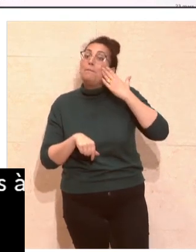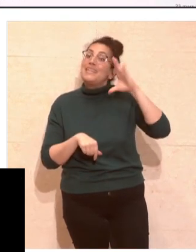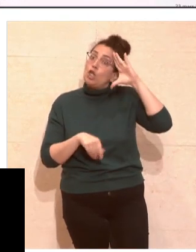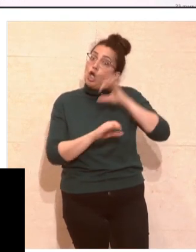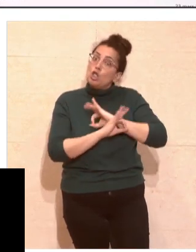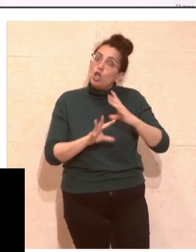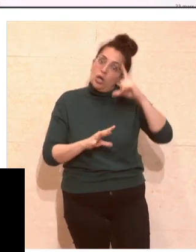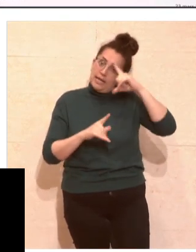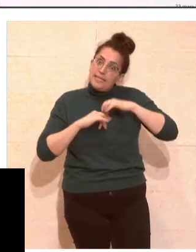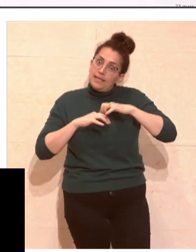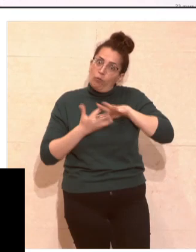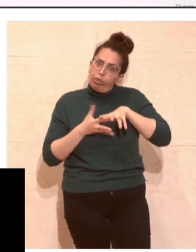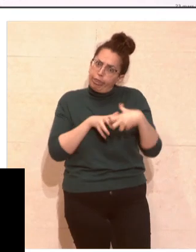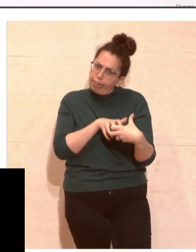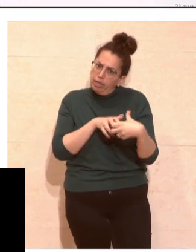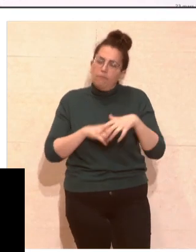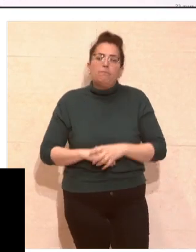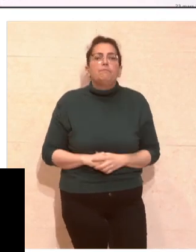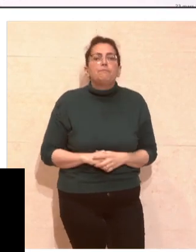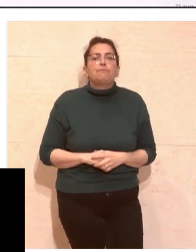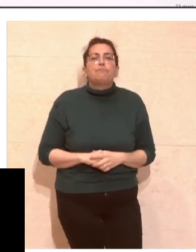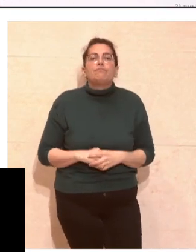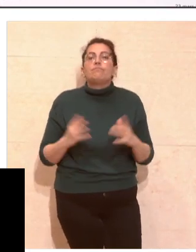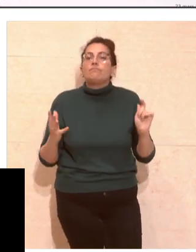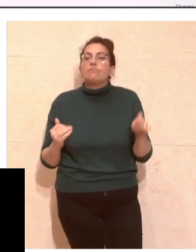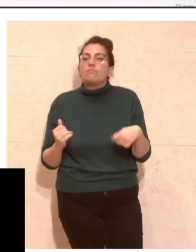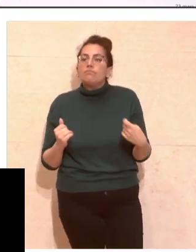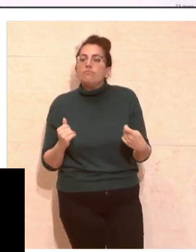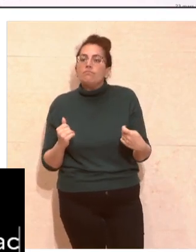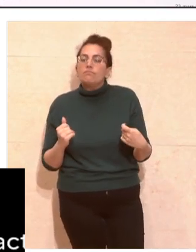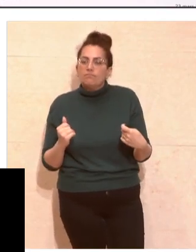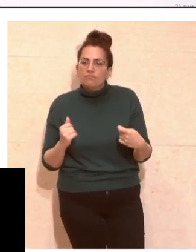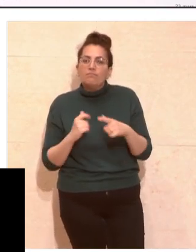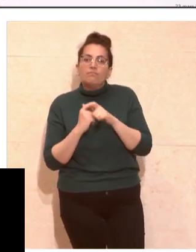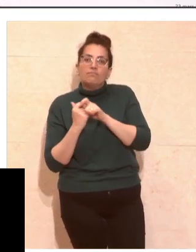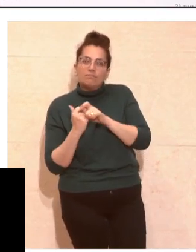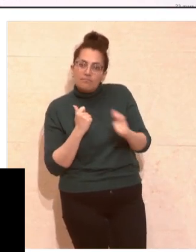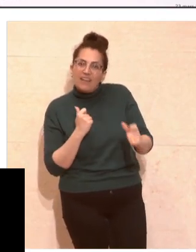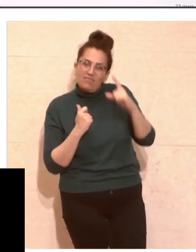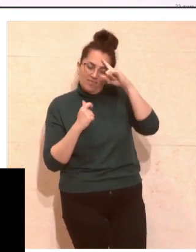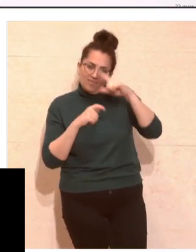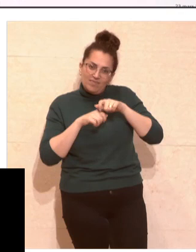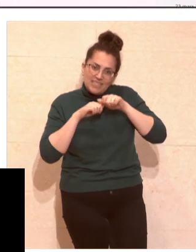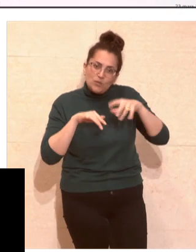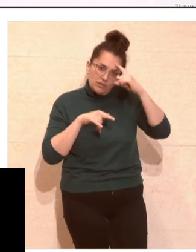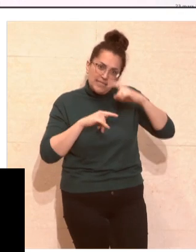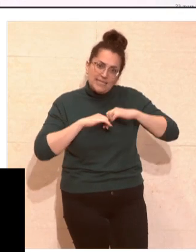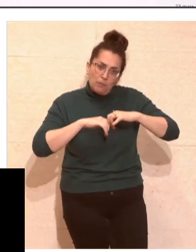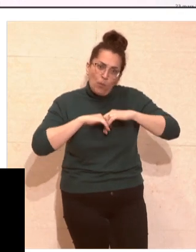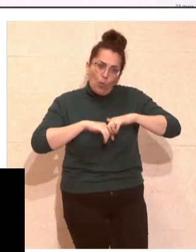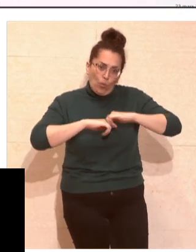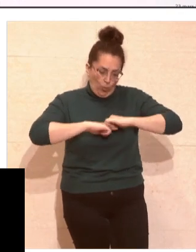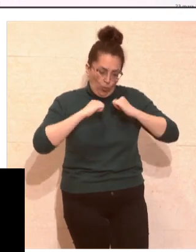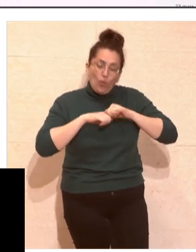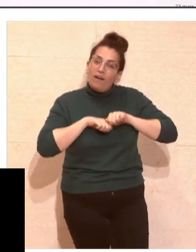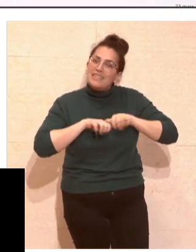sommeil. Et donc ça va jouer, ça va impacter bien sûr sur tout l'ensemble des réseaux cérébraux et des fonctions cognitives.